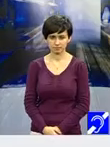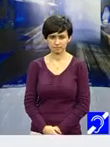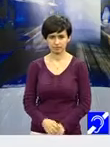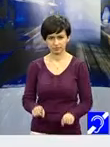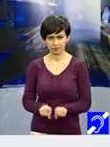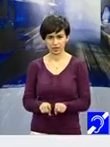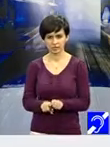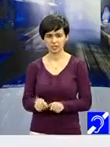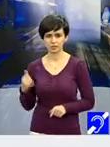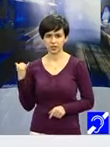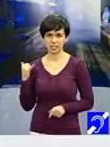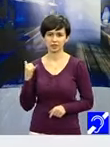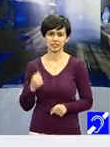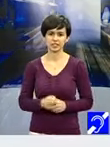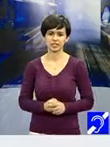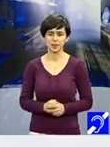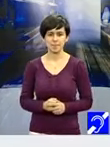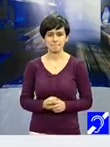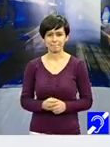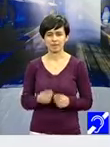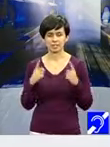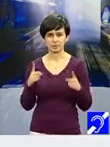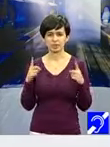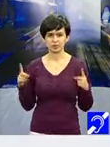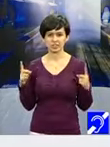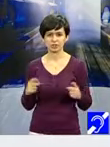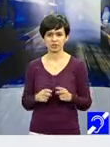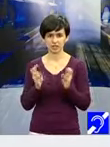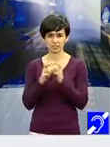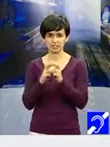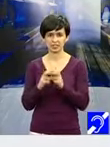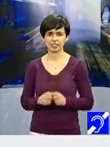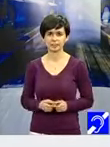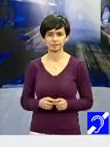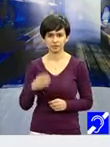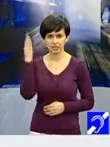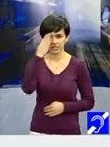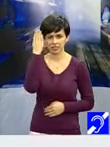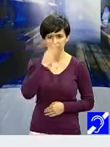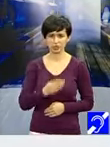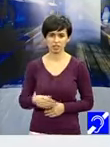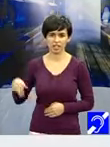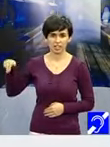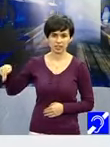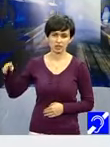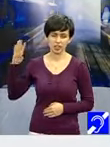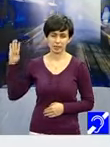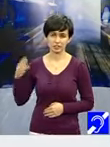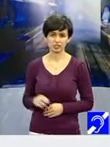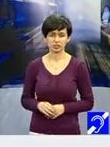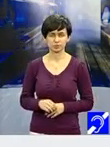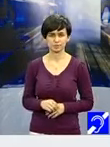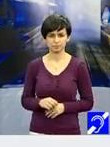Alături de mine se află acum doamna Carmen Coțop, profesor de fizică la Liceul Nicolae Bălcescu, coordonator, unul